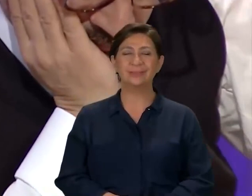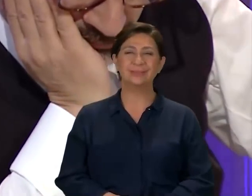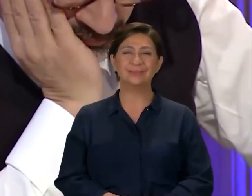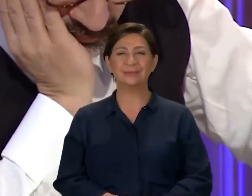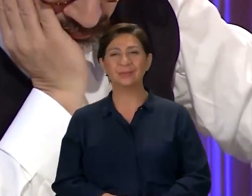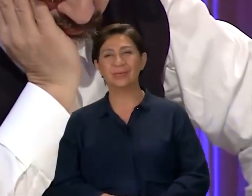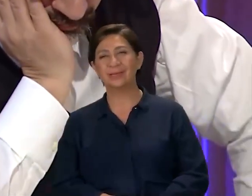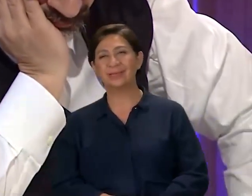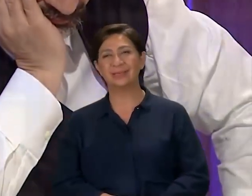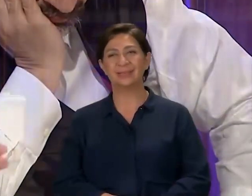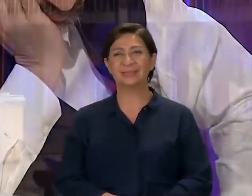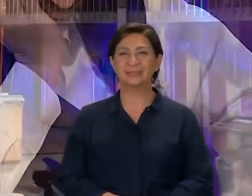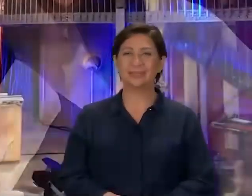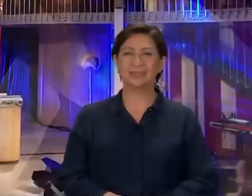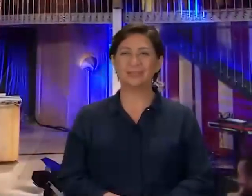Εκείνος που πονά